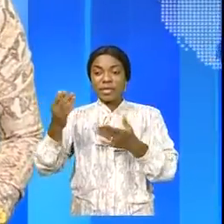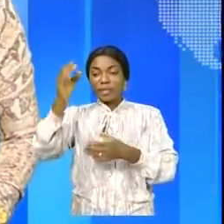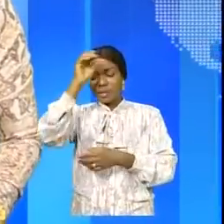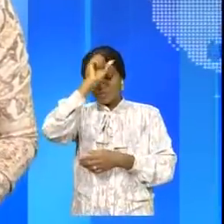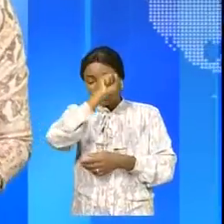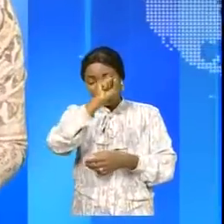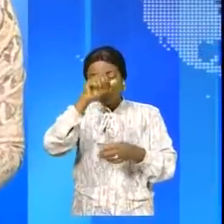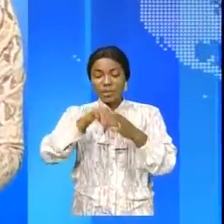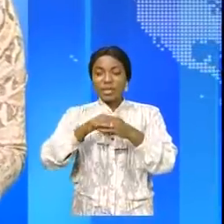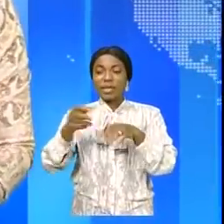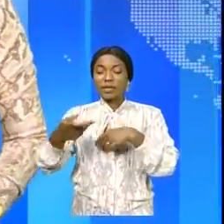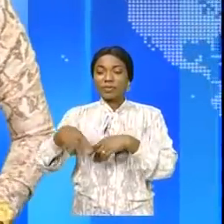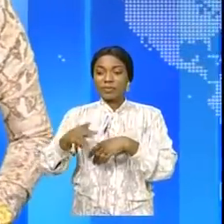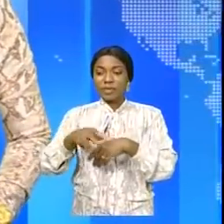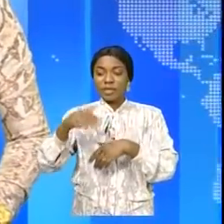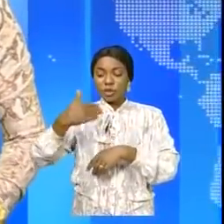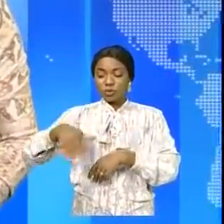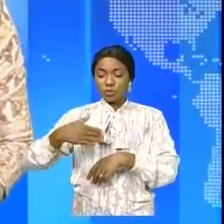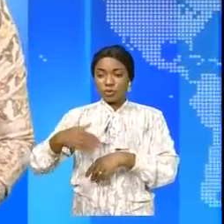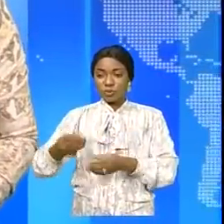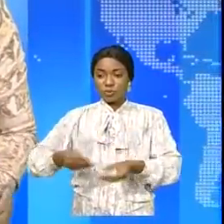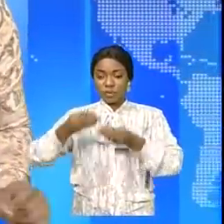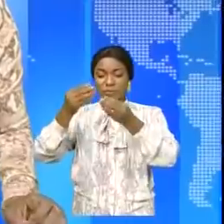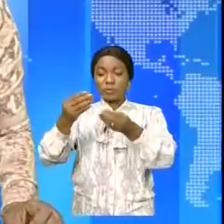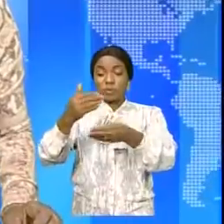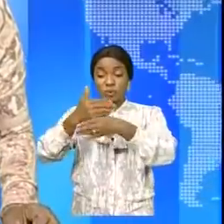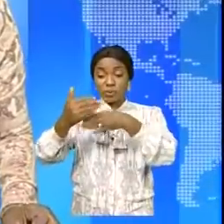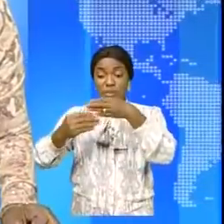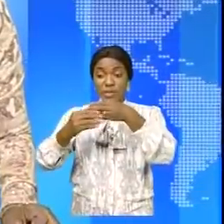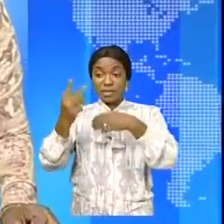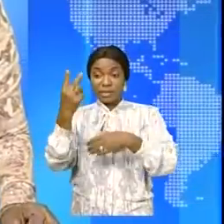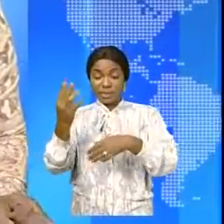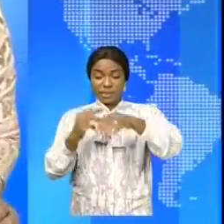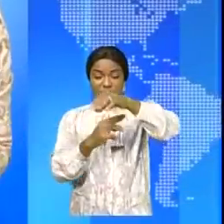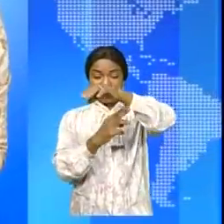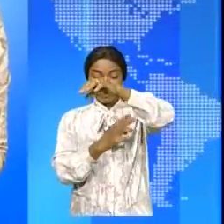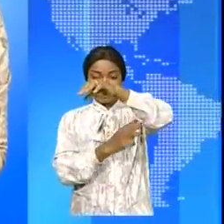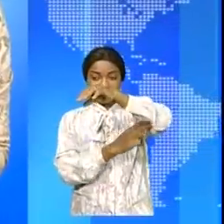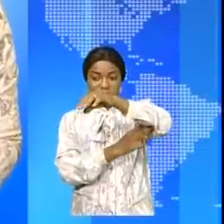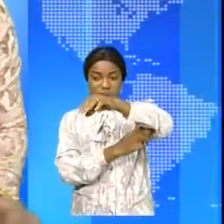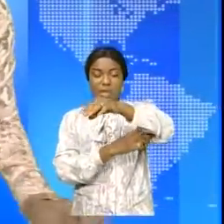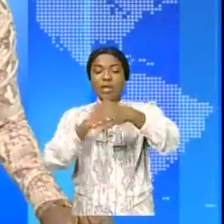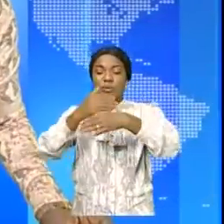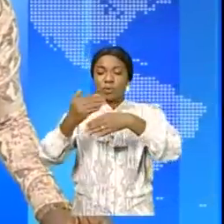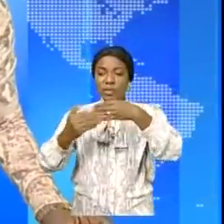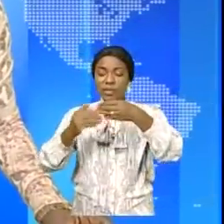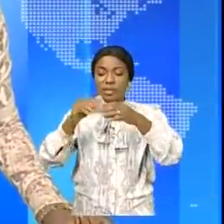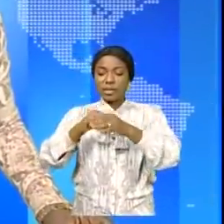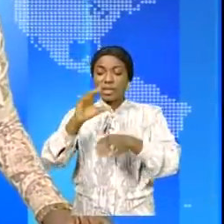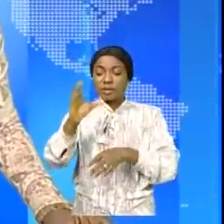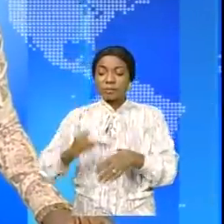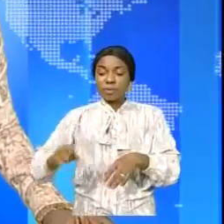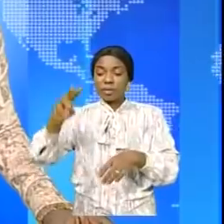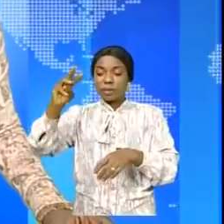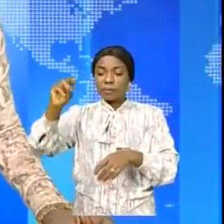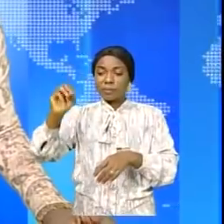du Kwilu vient d'être dotée de deux ponts nouvellement construits dans la commune de Mayoyo. Travaux exécutés